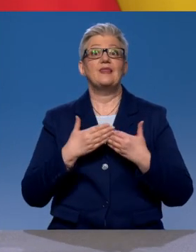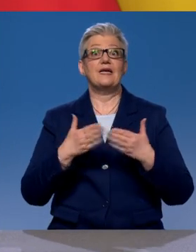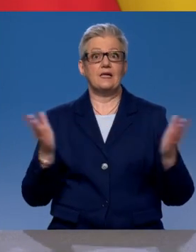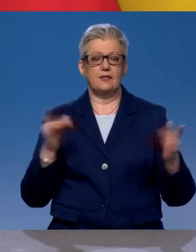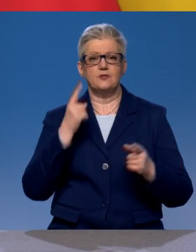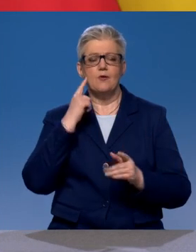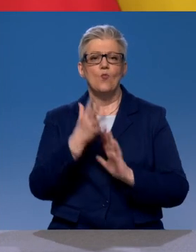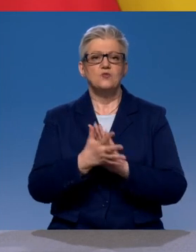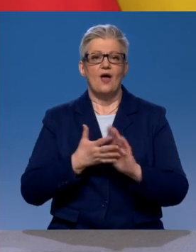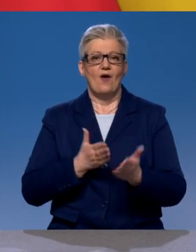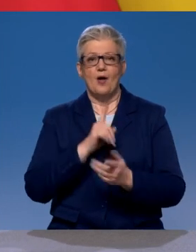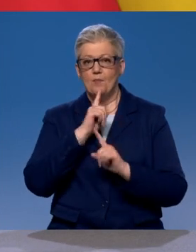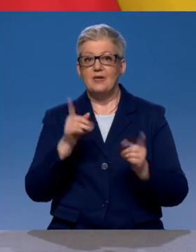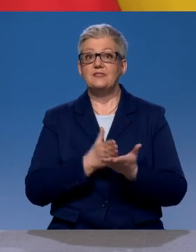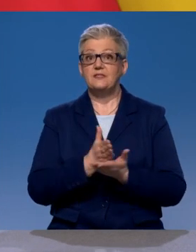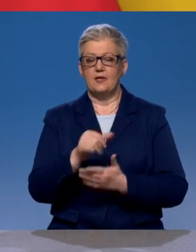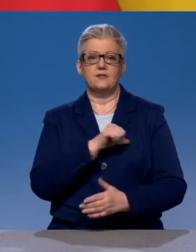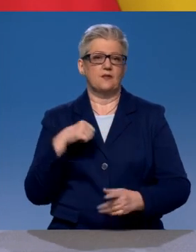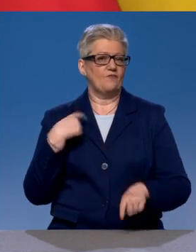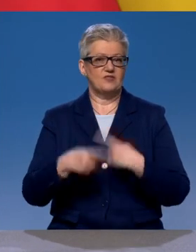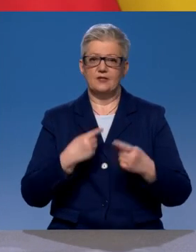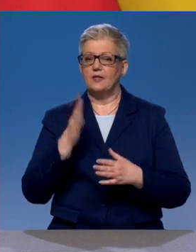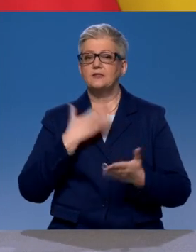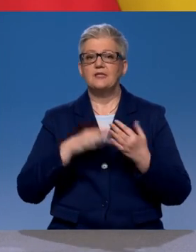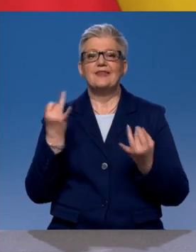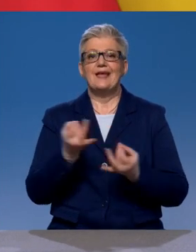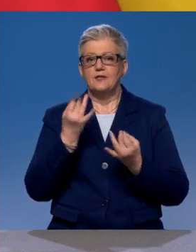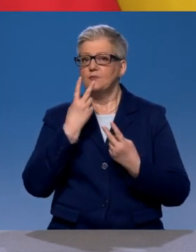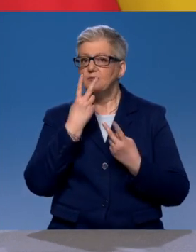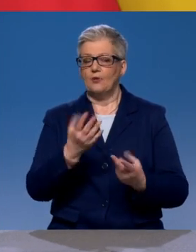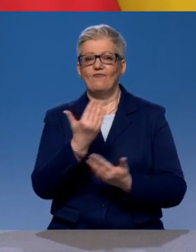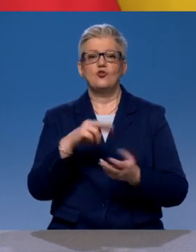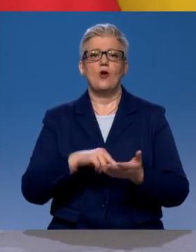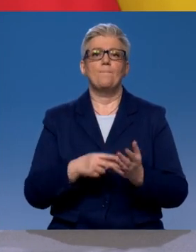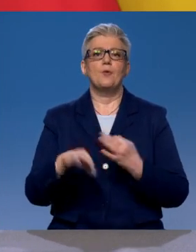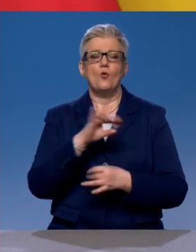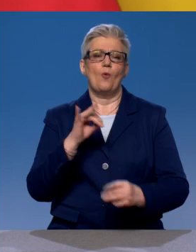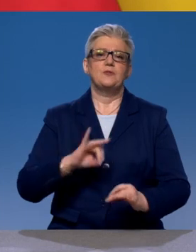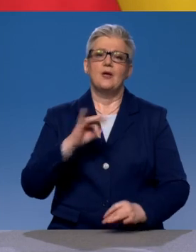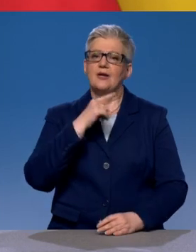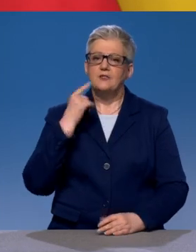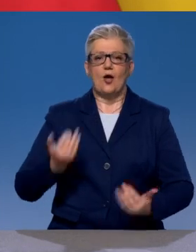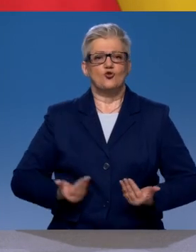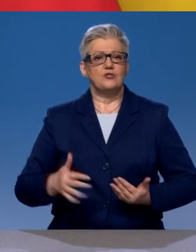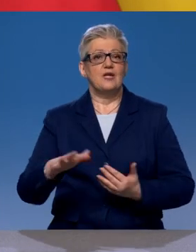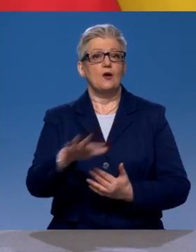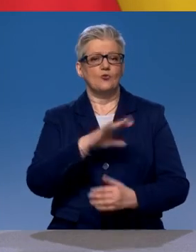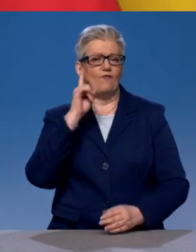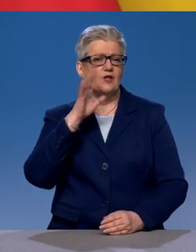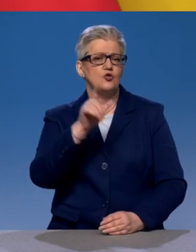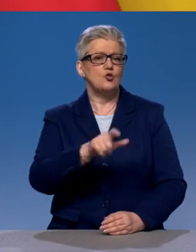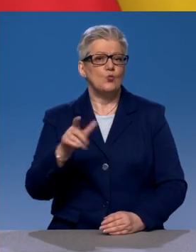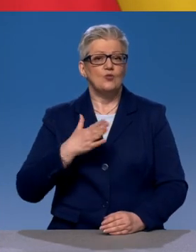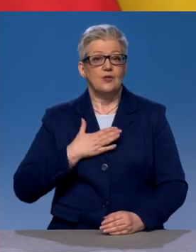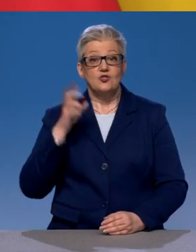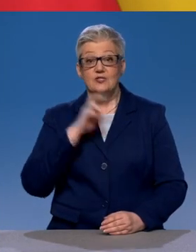Сам всегда с большим интересом смотрю ваши проекты об истории России, о жизни регионов, о выдающихся людях нашей страны. И вот все это